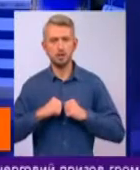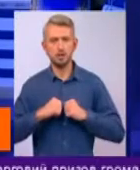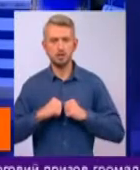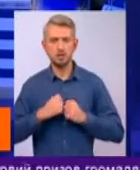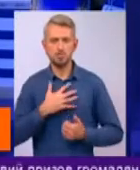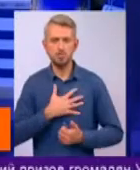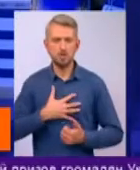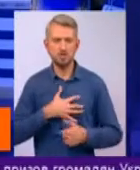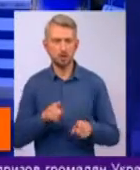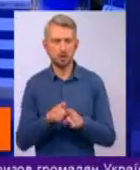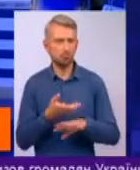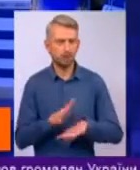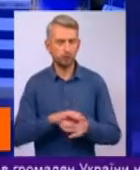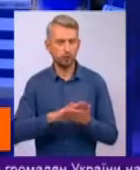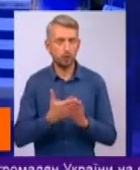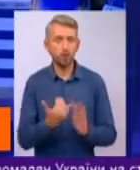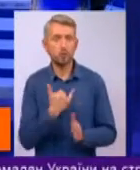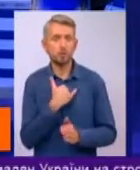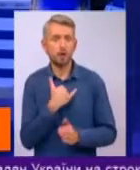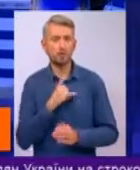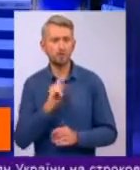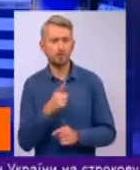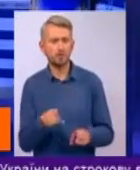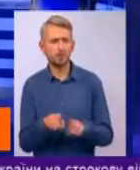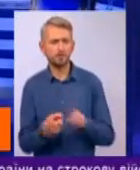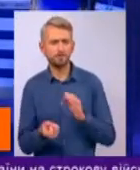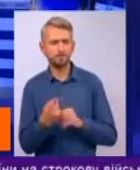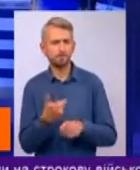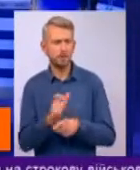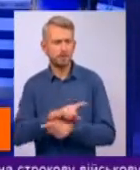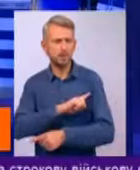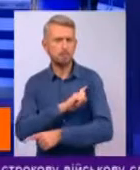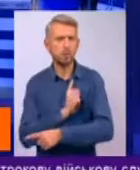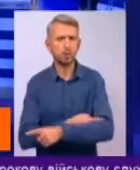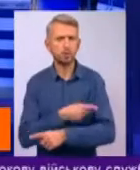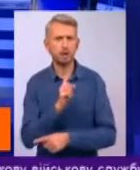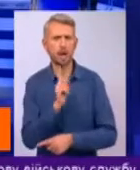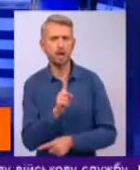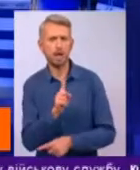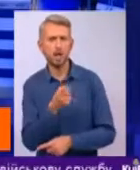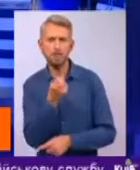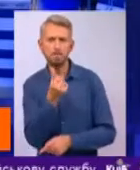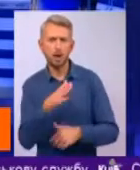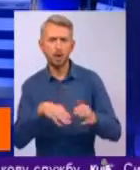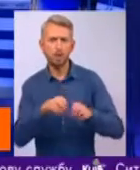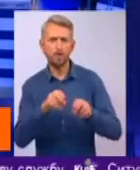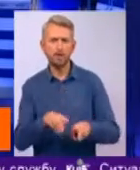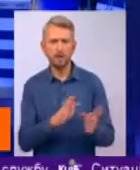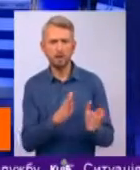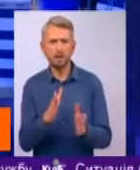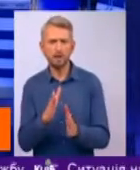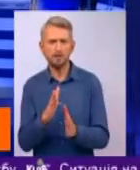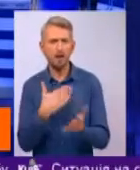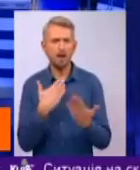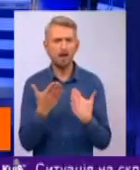кризові ситуації, у нас чому вже склався такий, знаєте, дуже потужний, але малопрофесійний механізм реакції